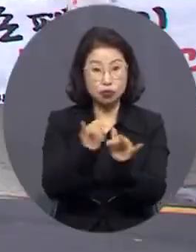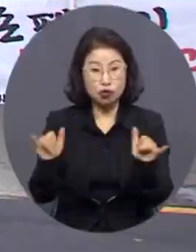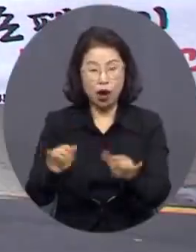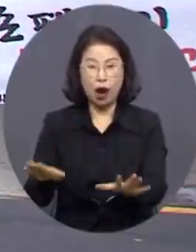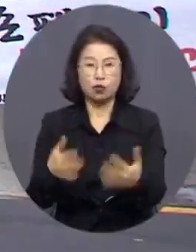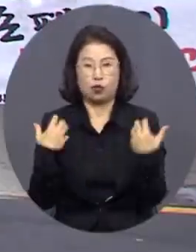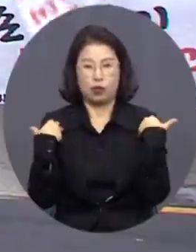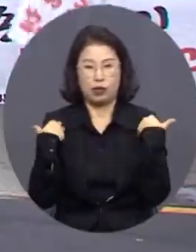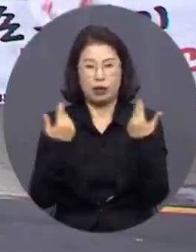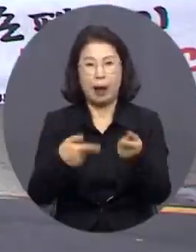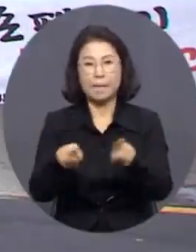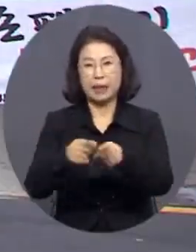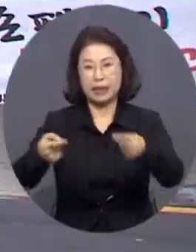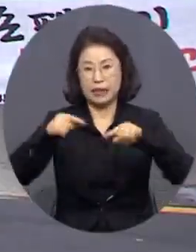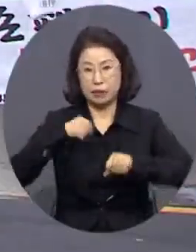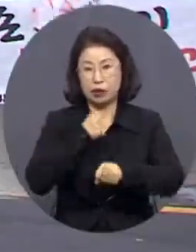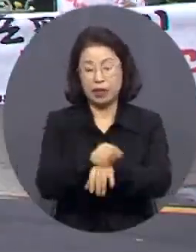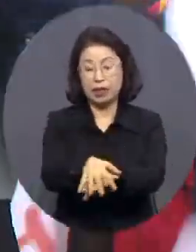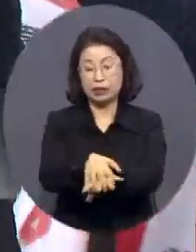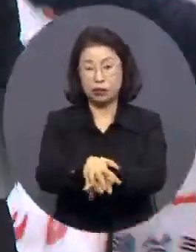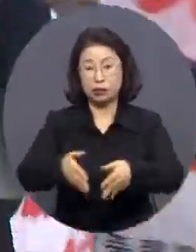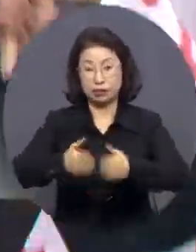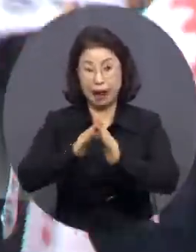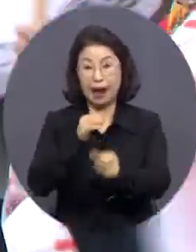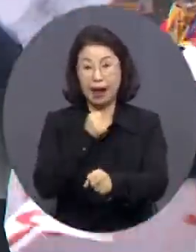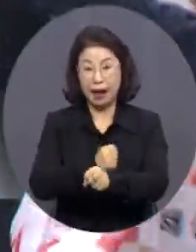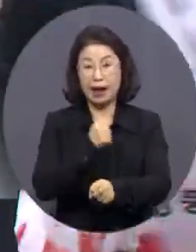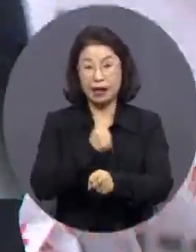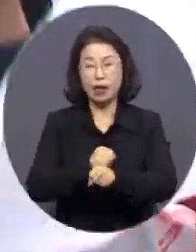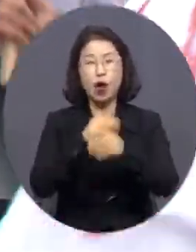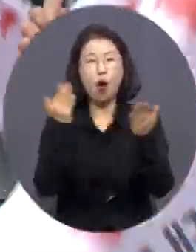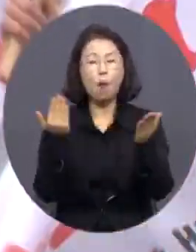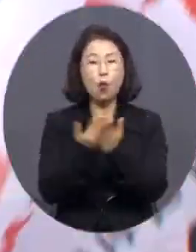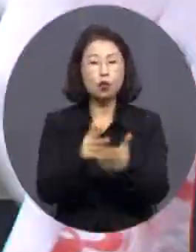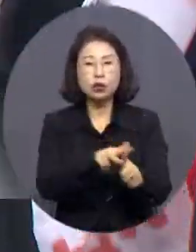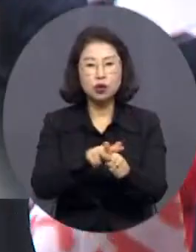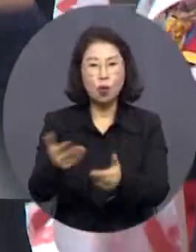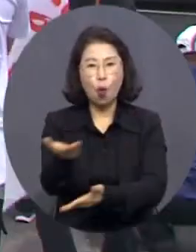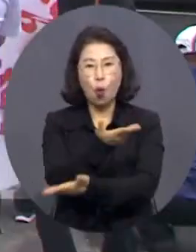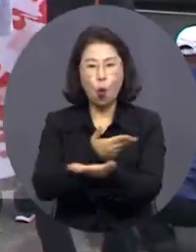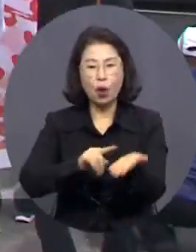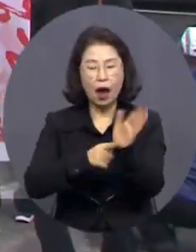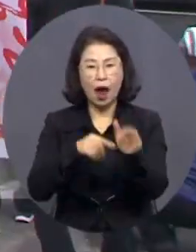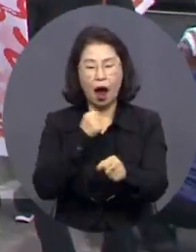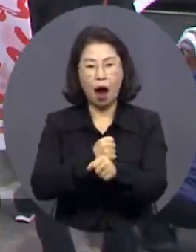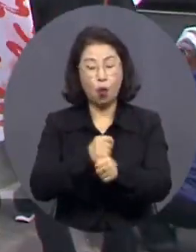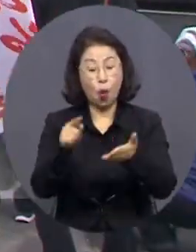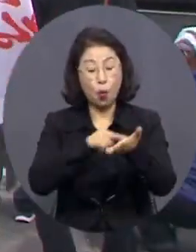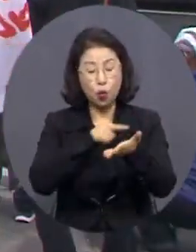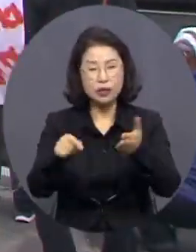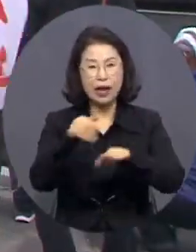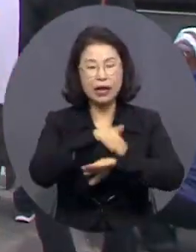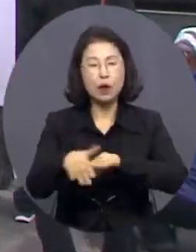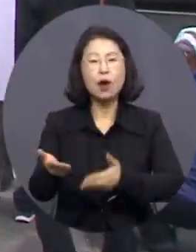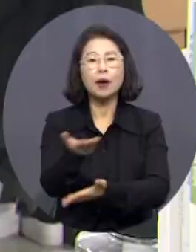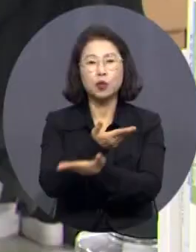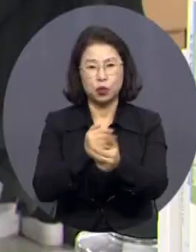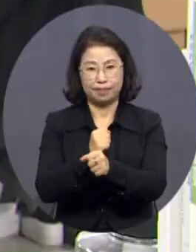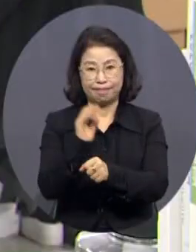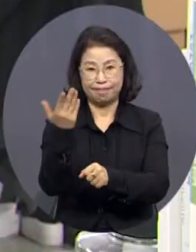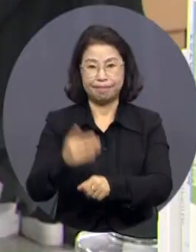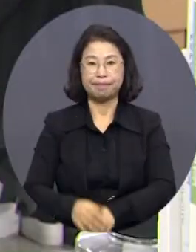자치체 참하는 지역협의회를 구성해 모든 정를 공하고 보상계획을 논의합니다